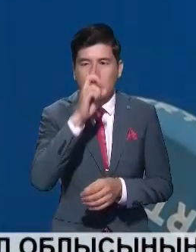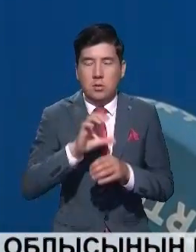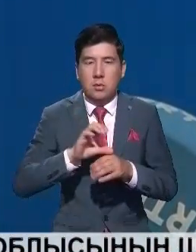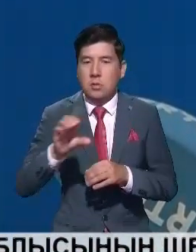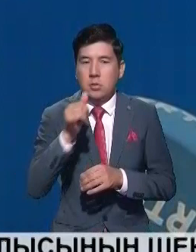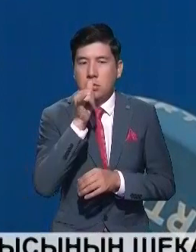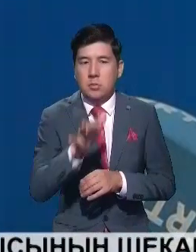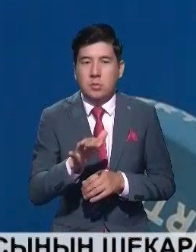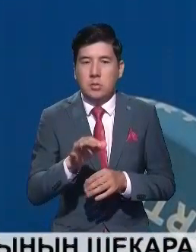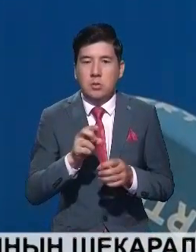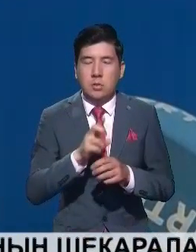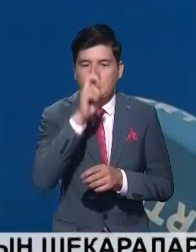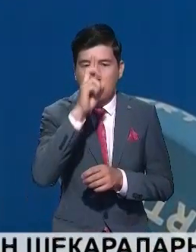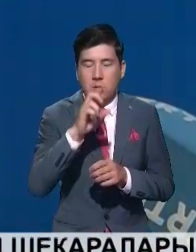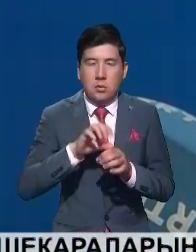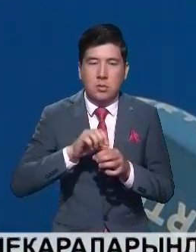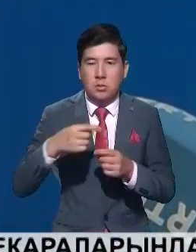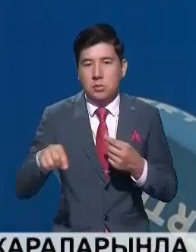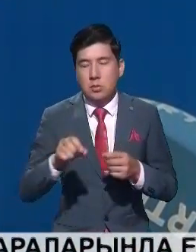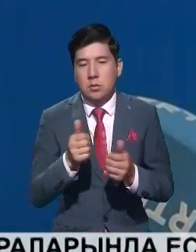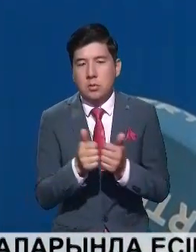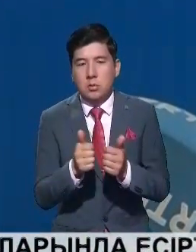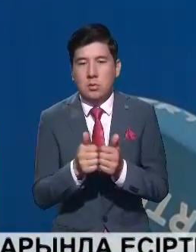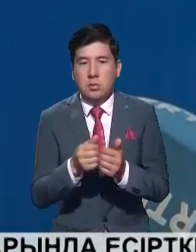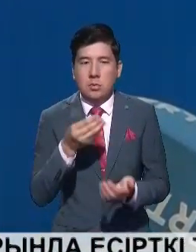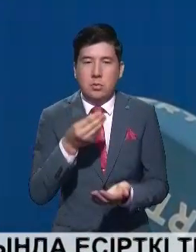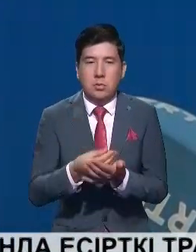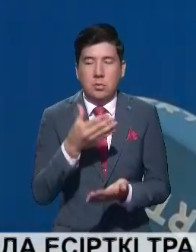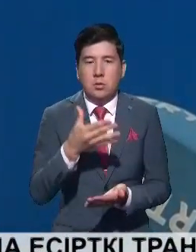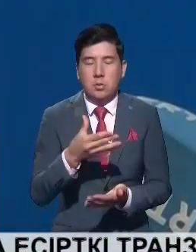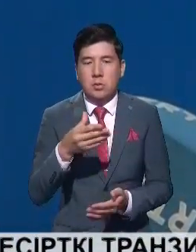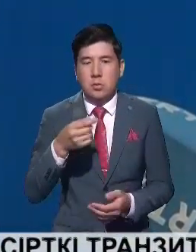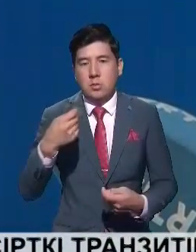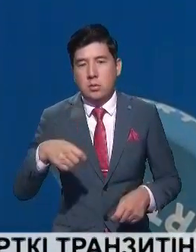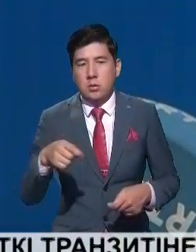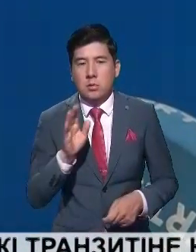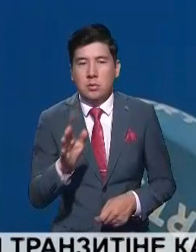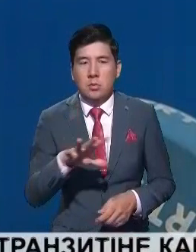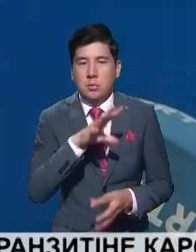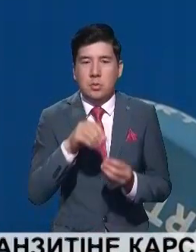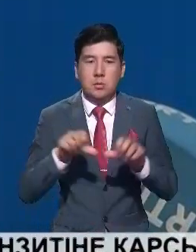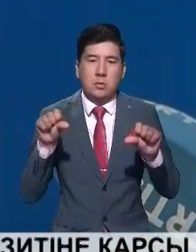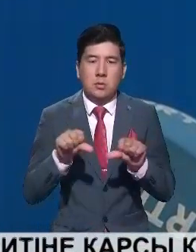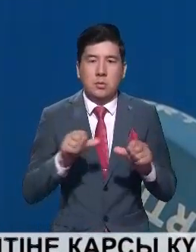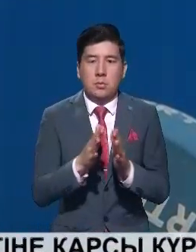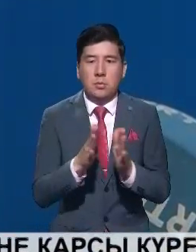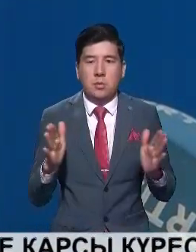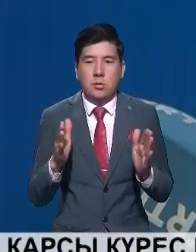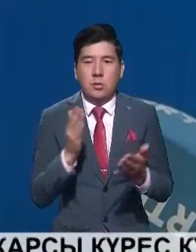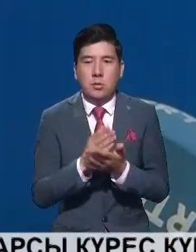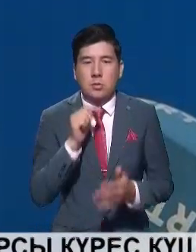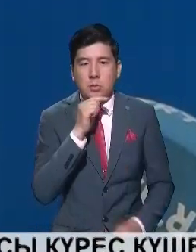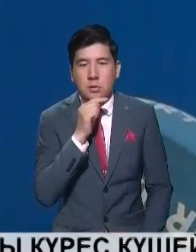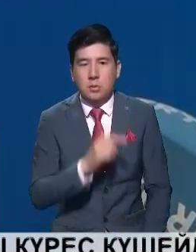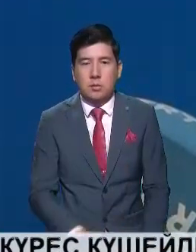Немесе шыққан күнде де бізге оларда бағасы төмен болып кетеді. Сондықтан да бізге ол көп зиян келтіреді біздің экономикамызға.